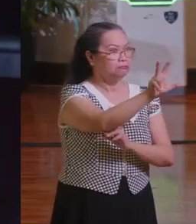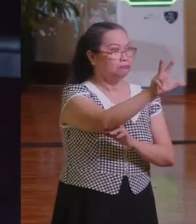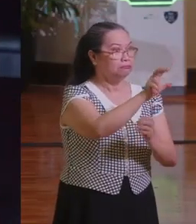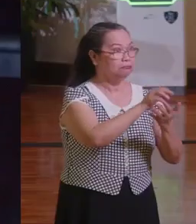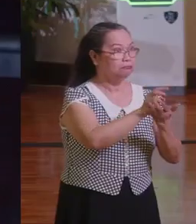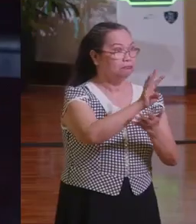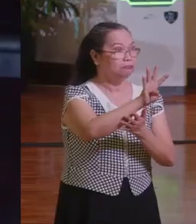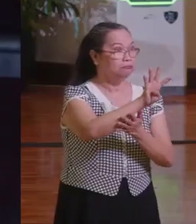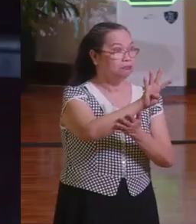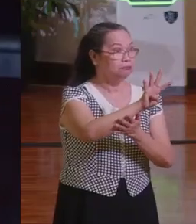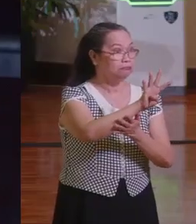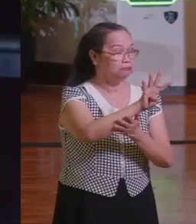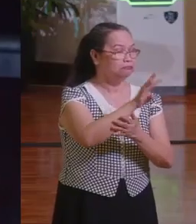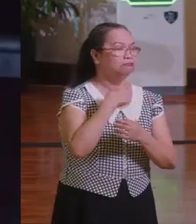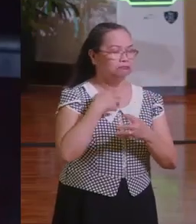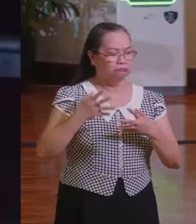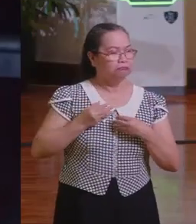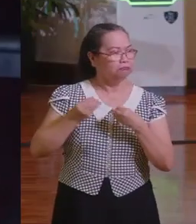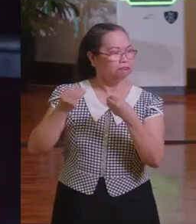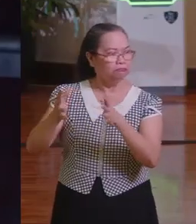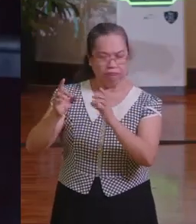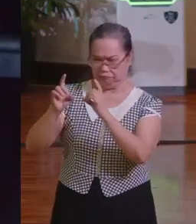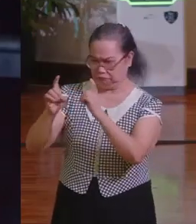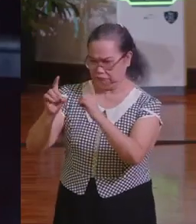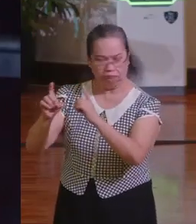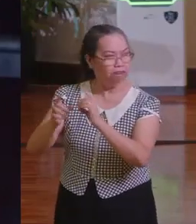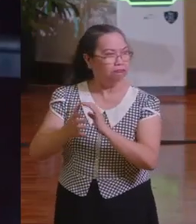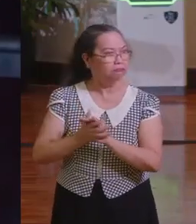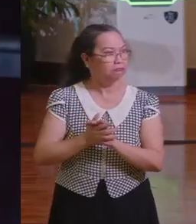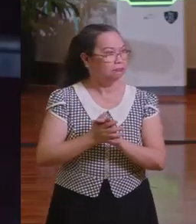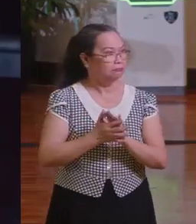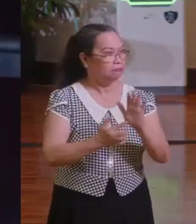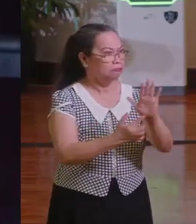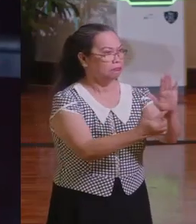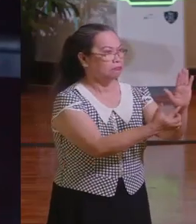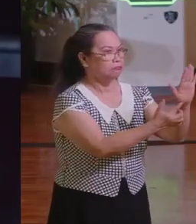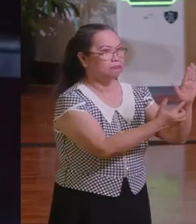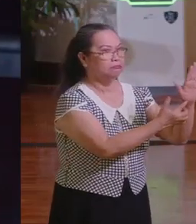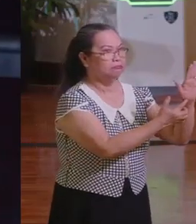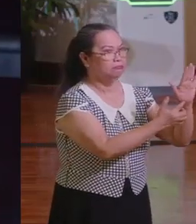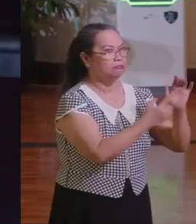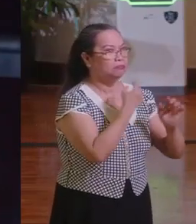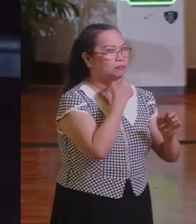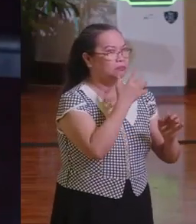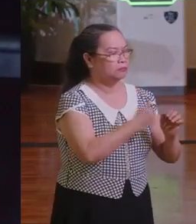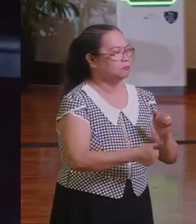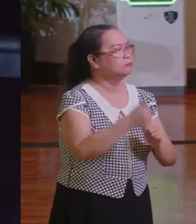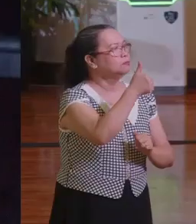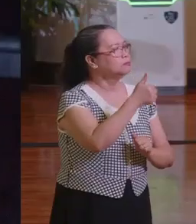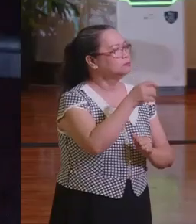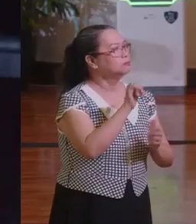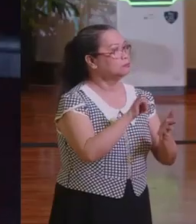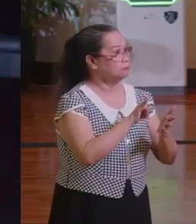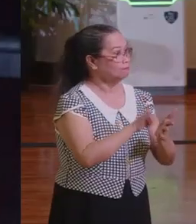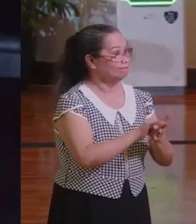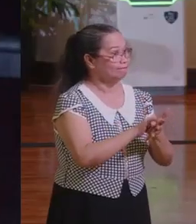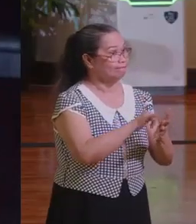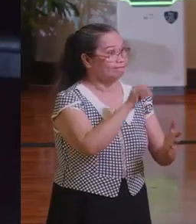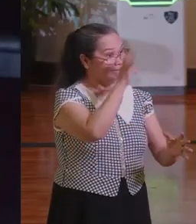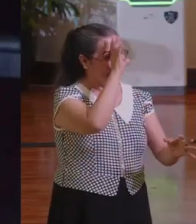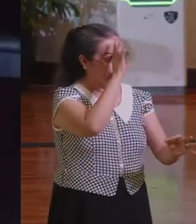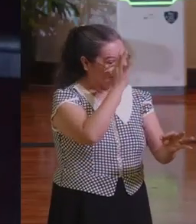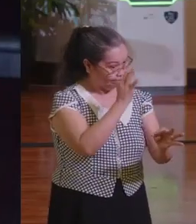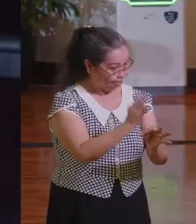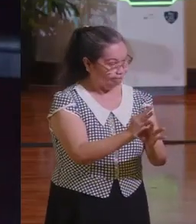kanyang inilahad ang doktrina na kanyang pinagtatanggol na ang pananampalataya